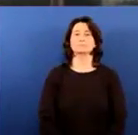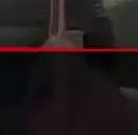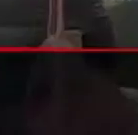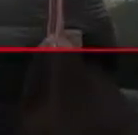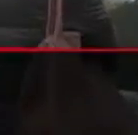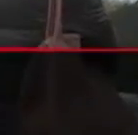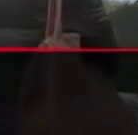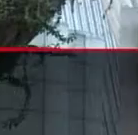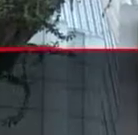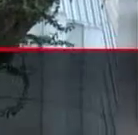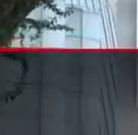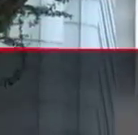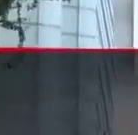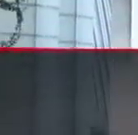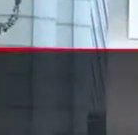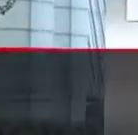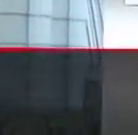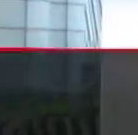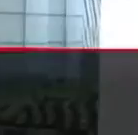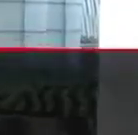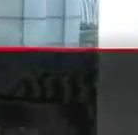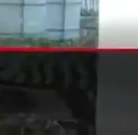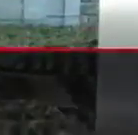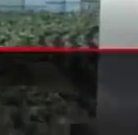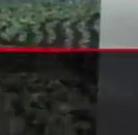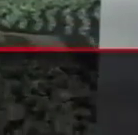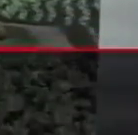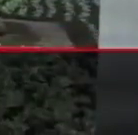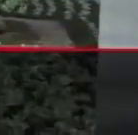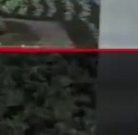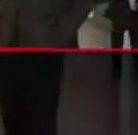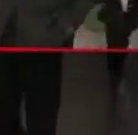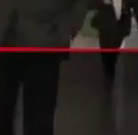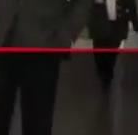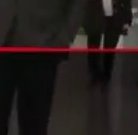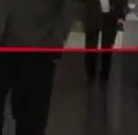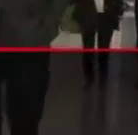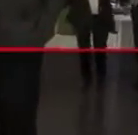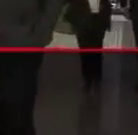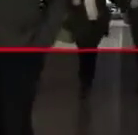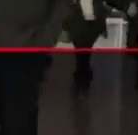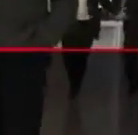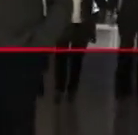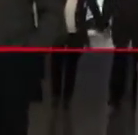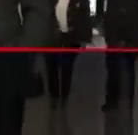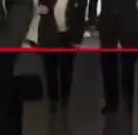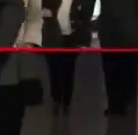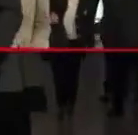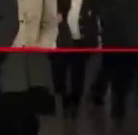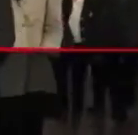lehenengo konpainia elektrikoa da estatu mailan. Egoitza Bilbo duen konpainia hori Euskadiko barne produktu